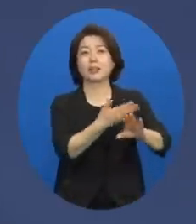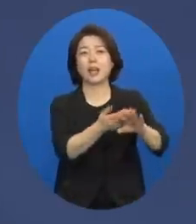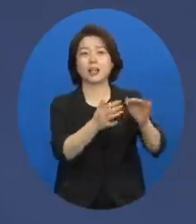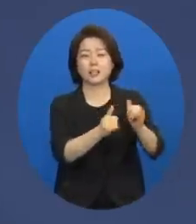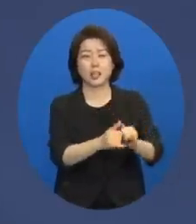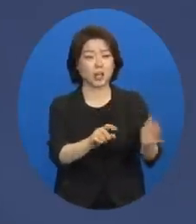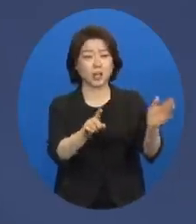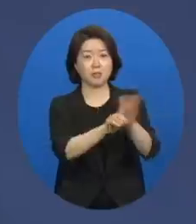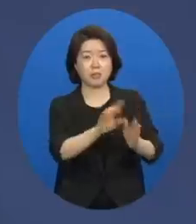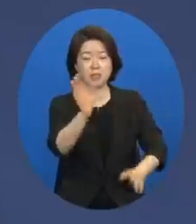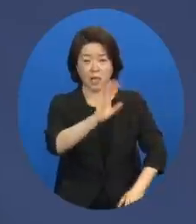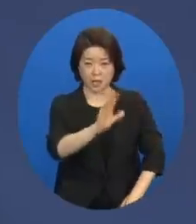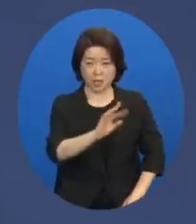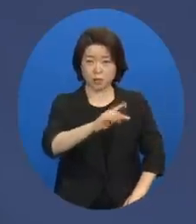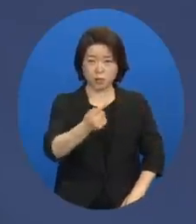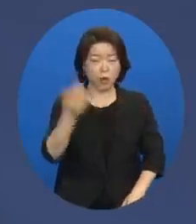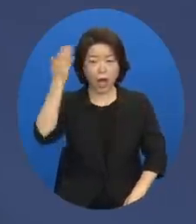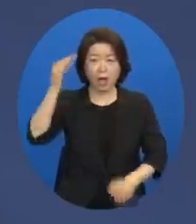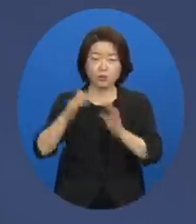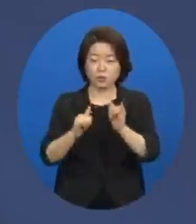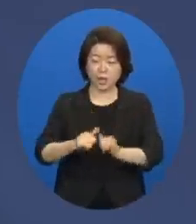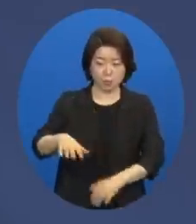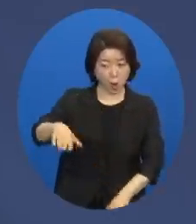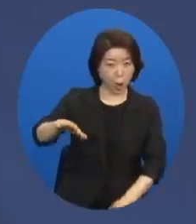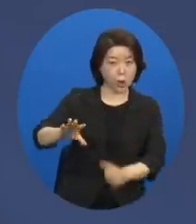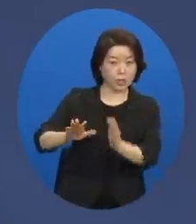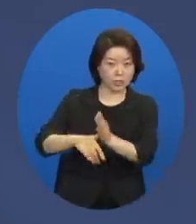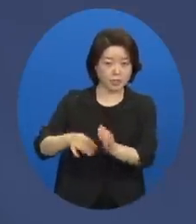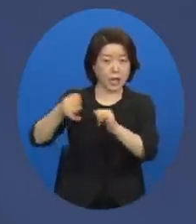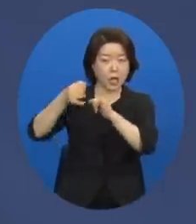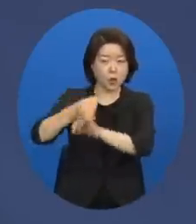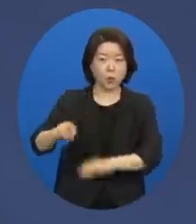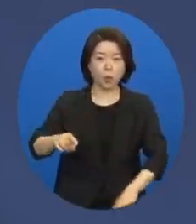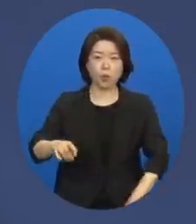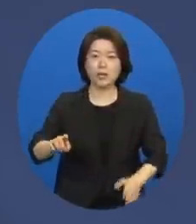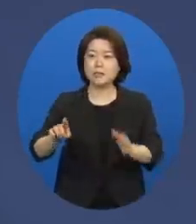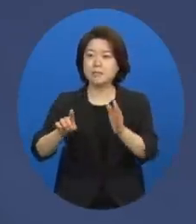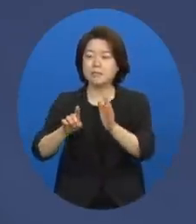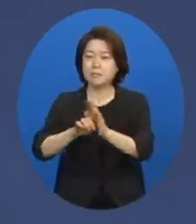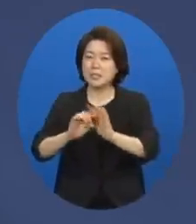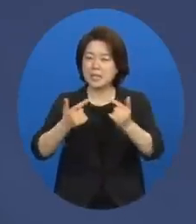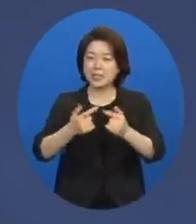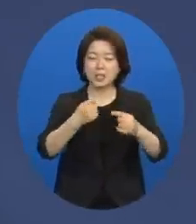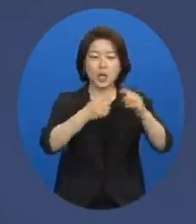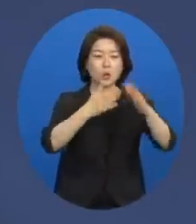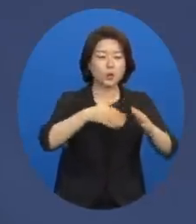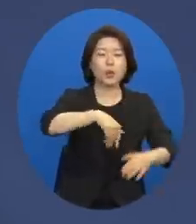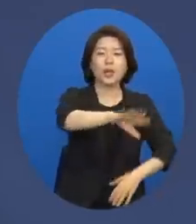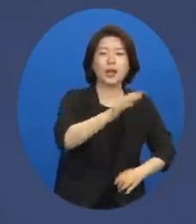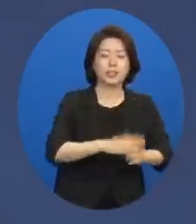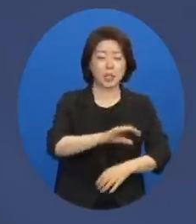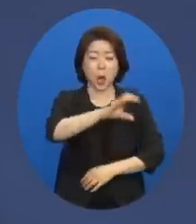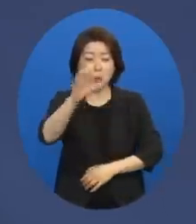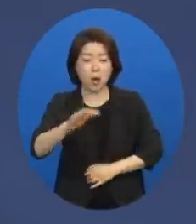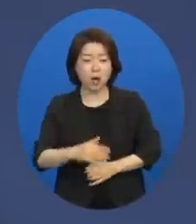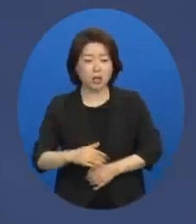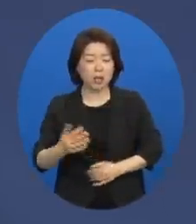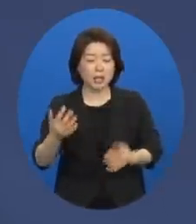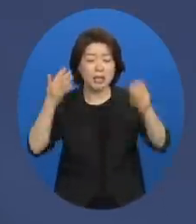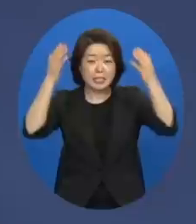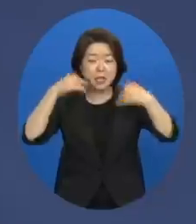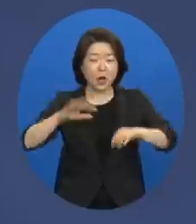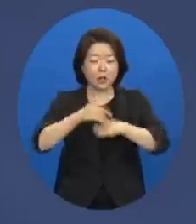안 믿어도 대한민국 사람이면 어렸을 때 반드시 믿지도 않으면서 교회 나가서 크리스마스나 여름 성약 이런 데